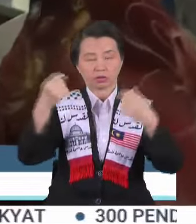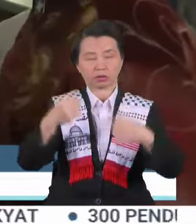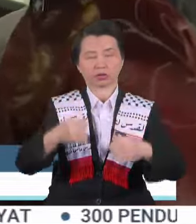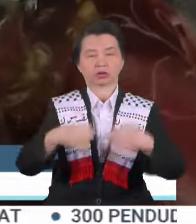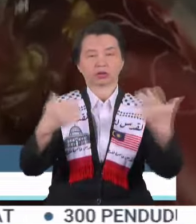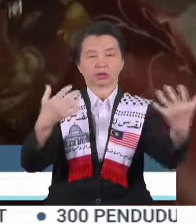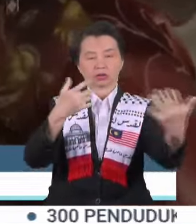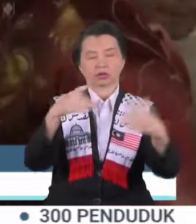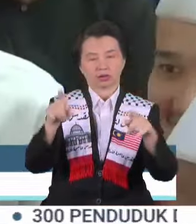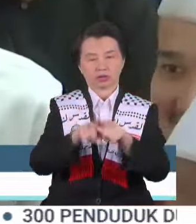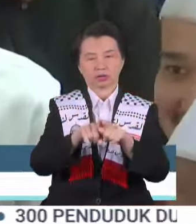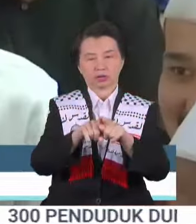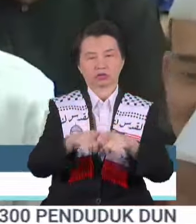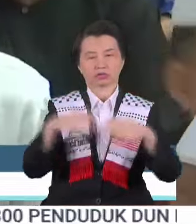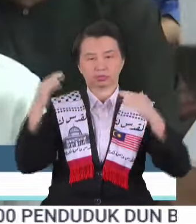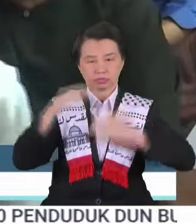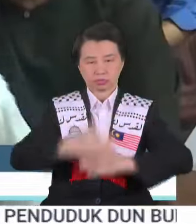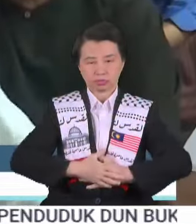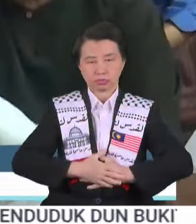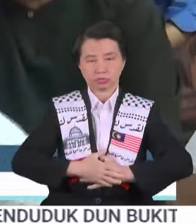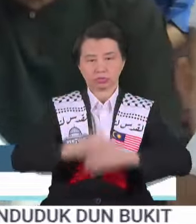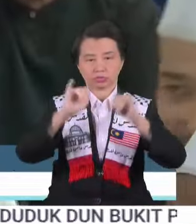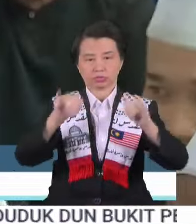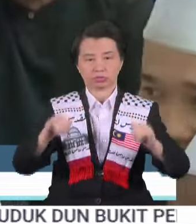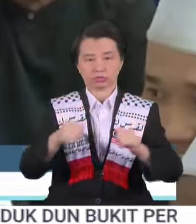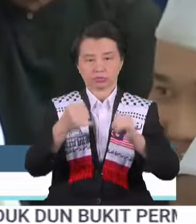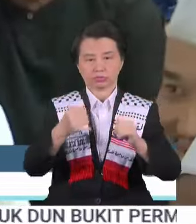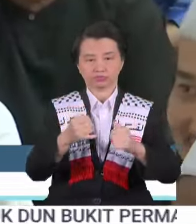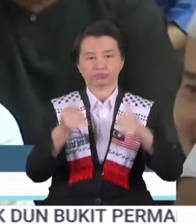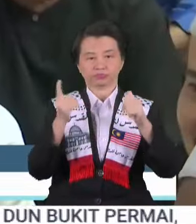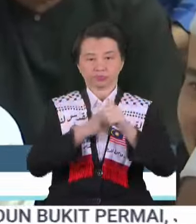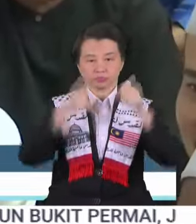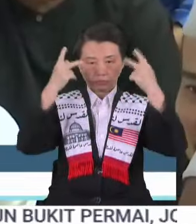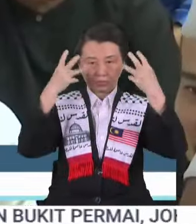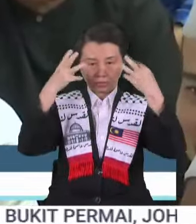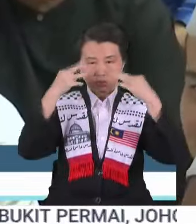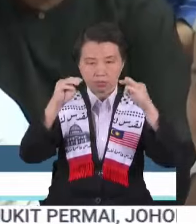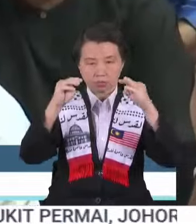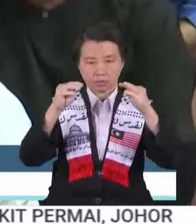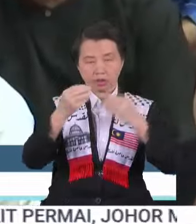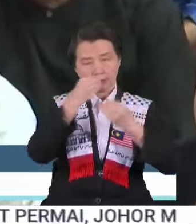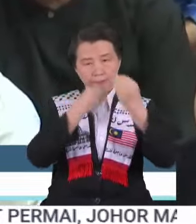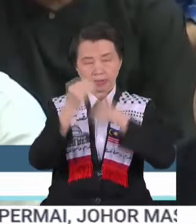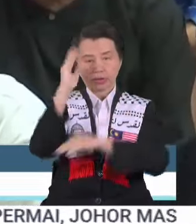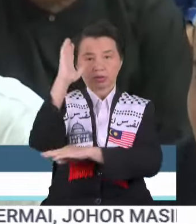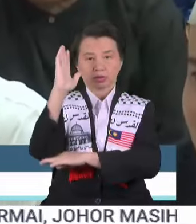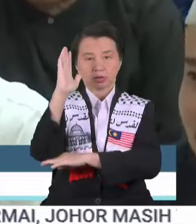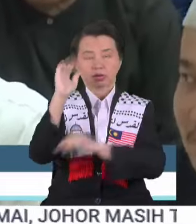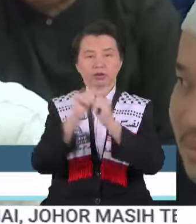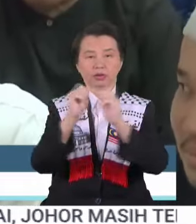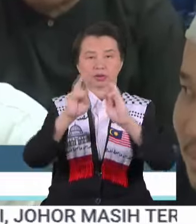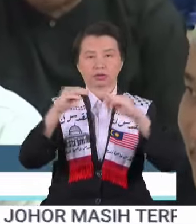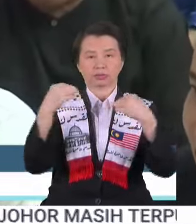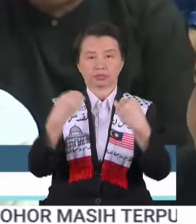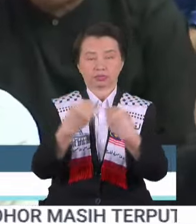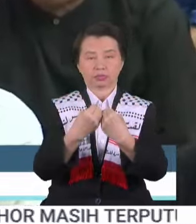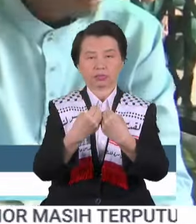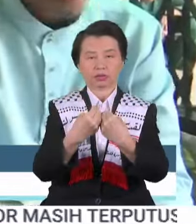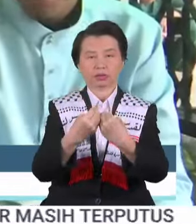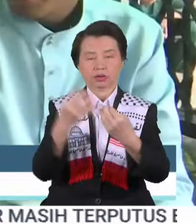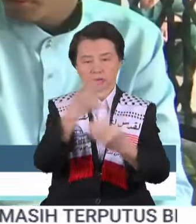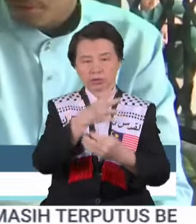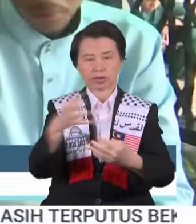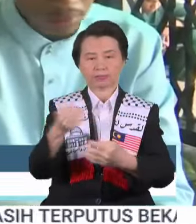bersempena Aidilfitri sebelum menunaikan solat Jumaat. Terdahulu, Perdana Menteri turut makan tengah hari bersama masyarakat setempat